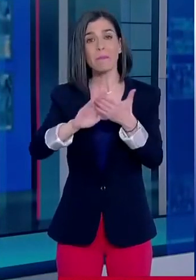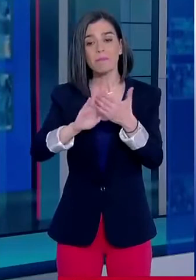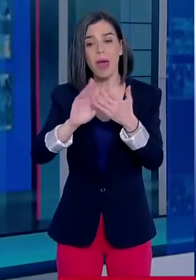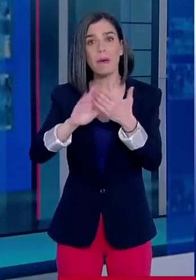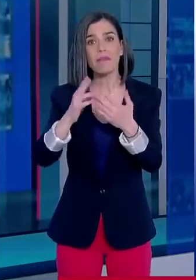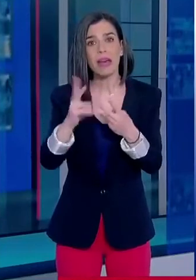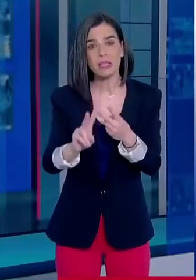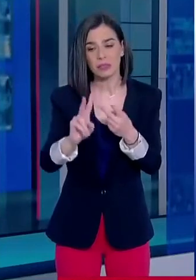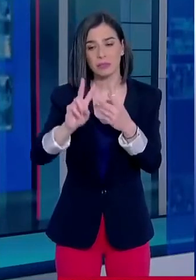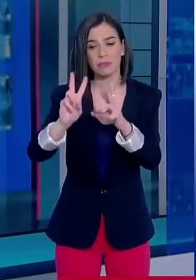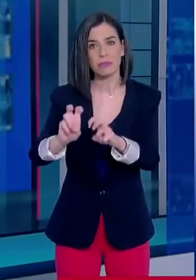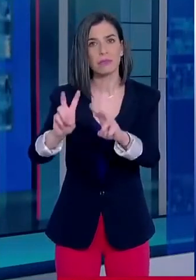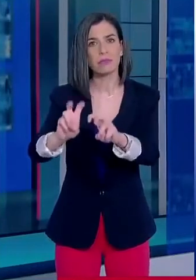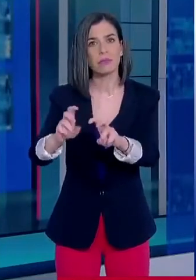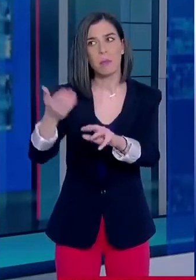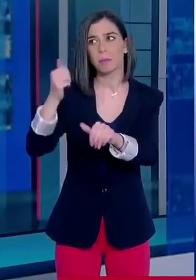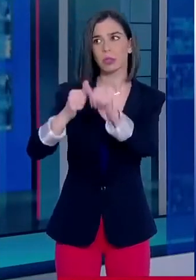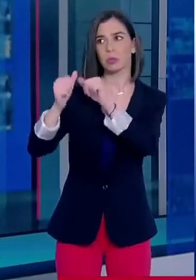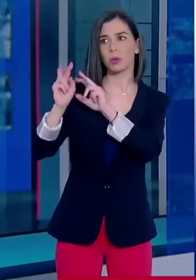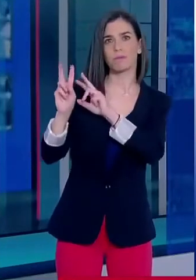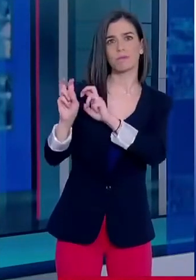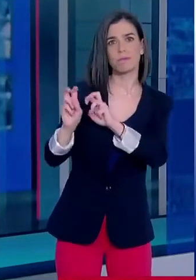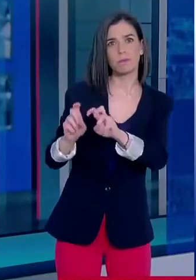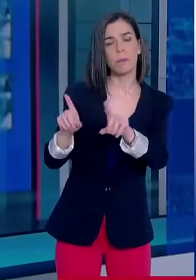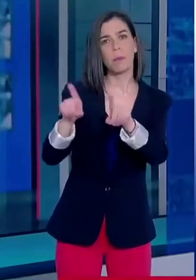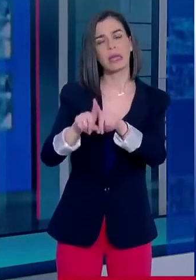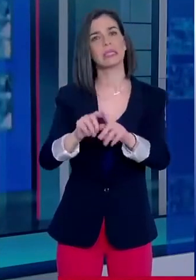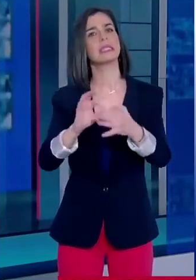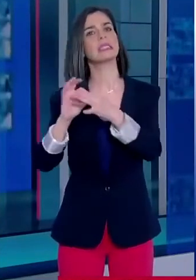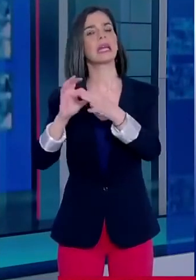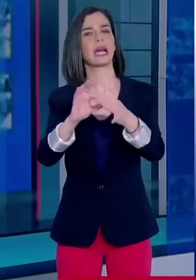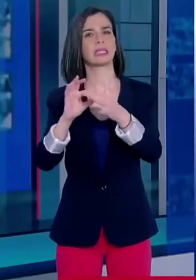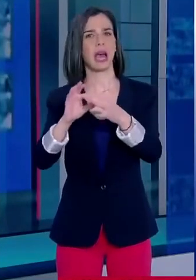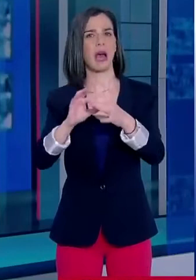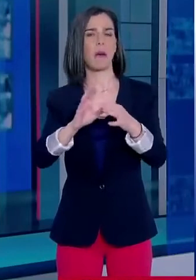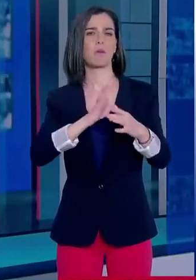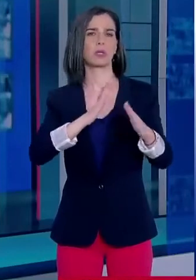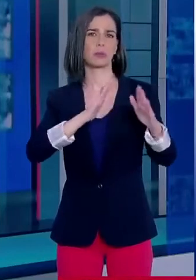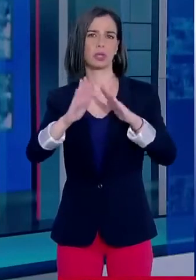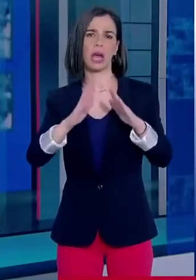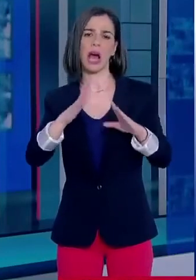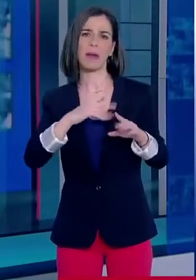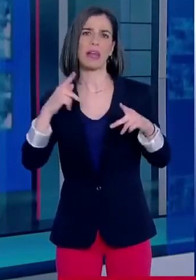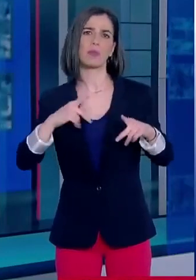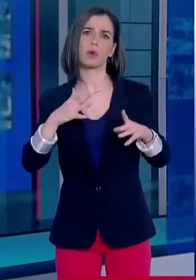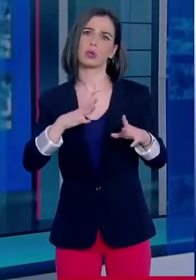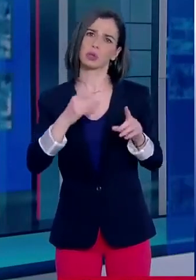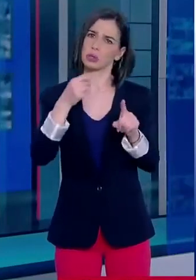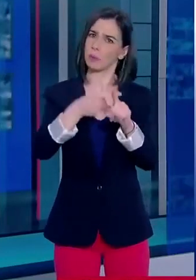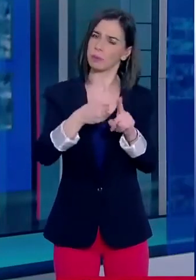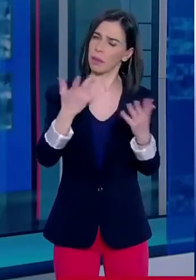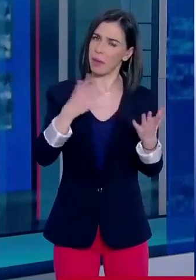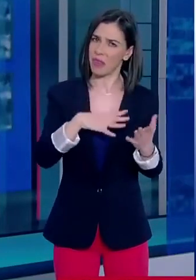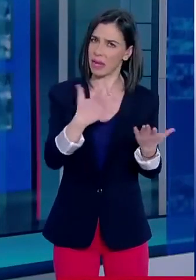προσεκτικά από τον Εθνικό Οργανισμό Δημόσιας Υγείας σε συνεργασία με την πολιτική προστασία. Μπορεί να προσθέσει ο Υπουργός αν θέλει κάτι παραπάνω.